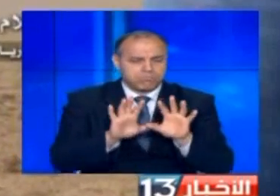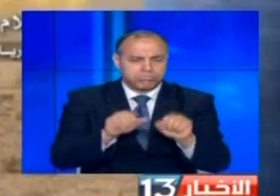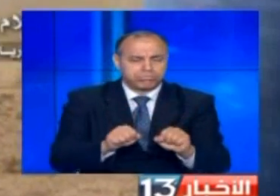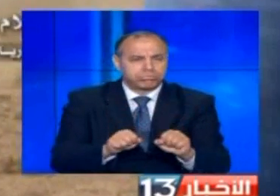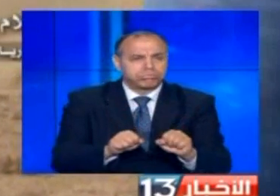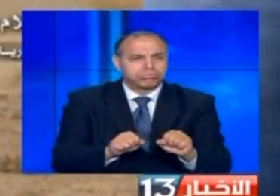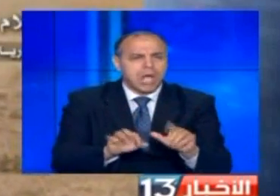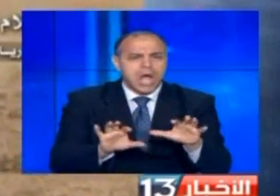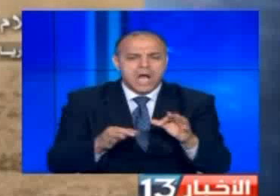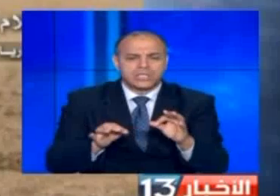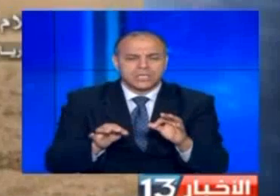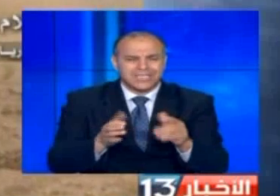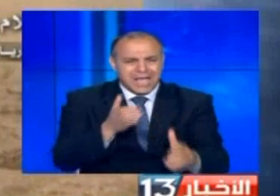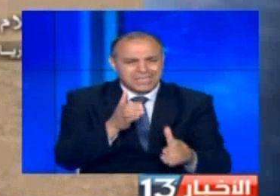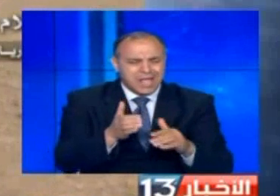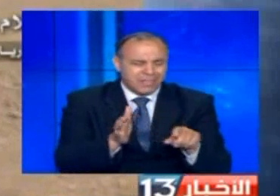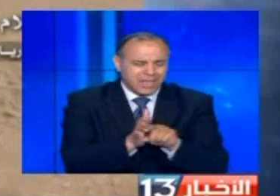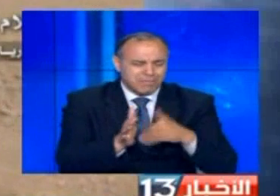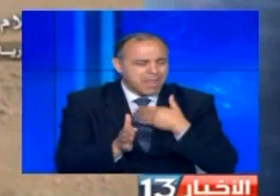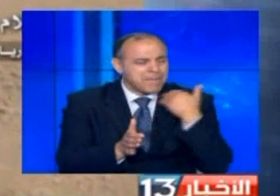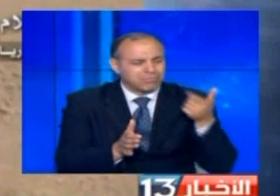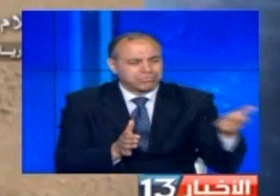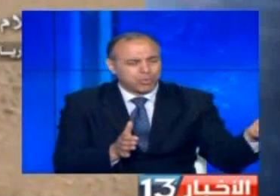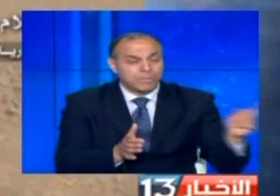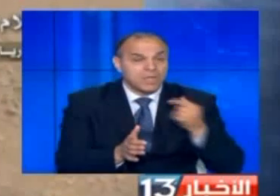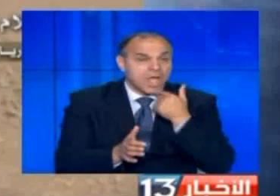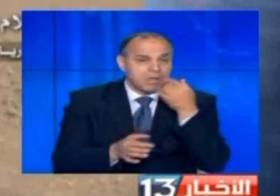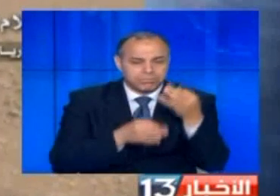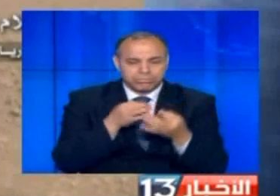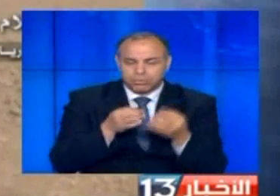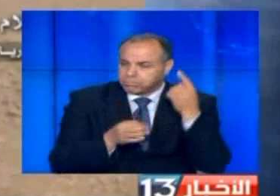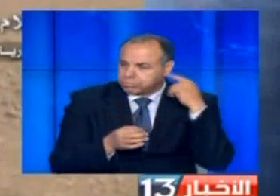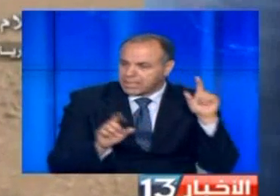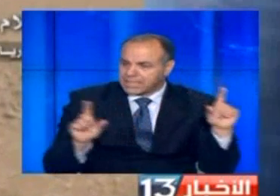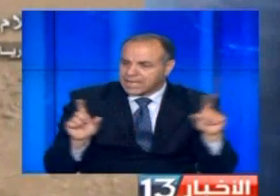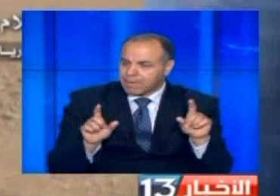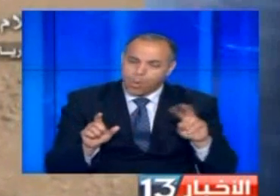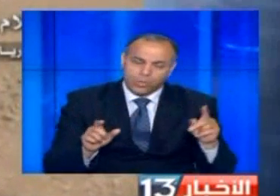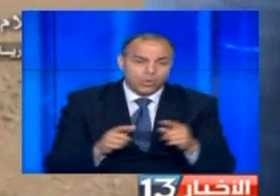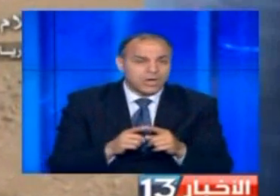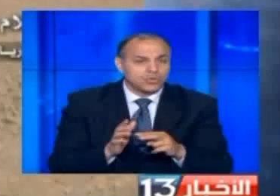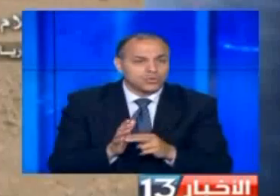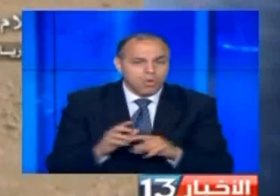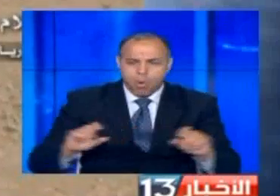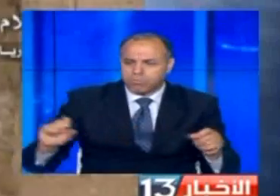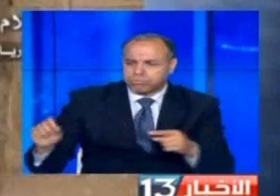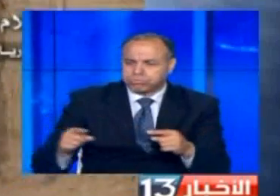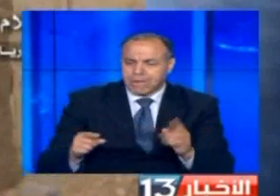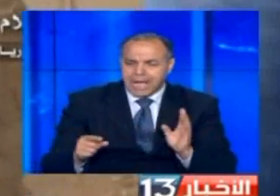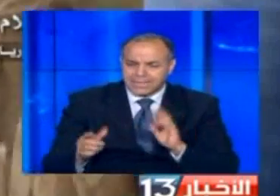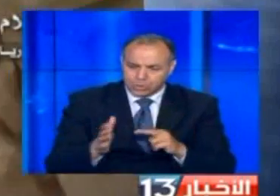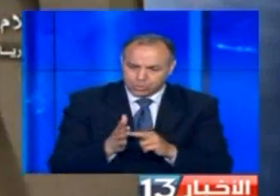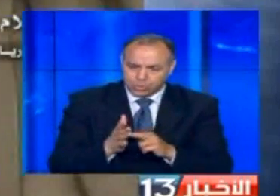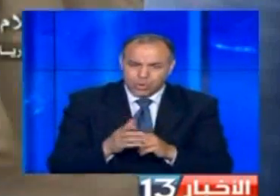القضاء على العشرات من مسلح التنظيم الارهابي هذا وتحدثت مصادر اعلاميه اخرى عن اشتباكات بين قوات